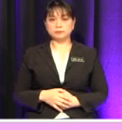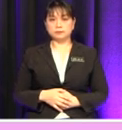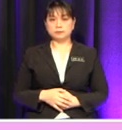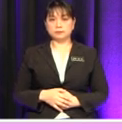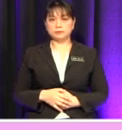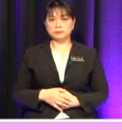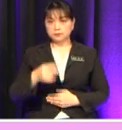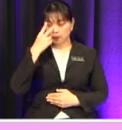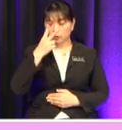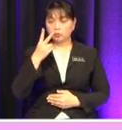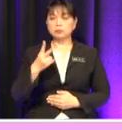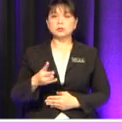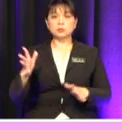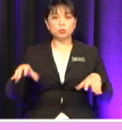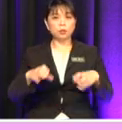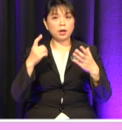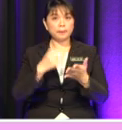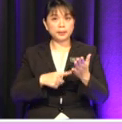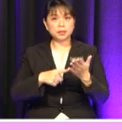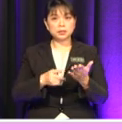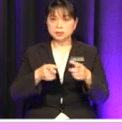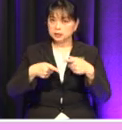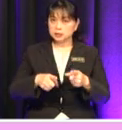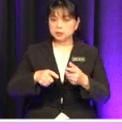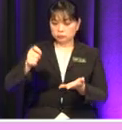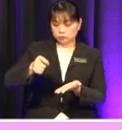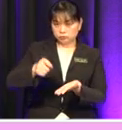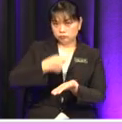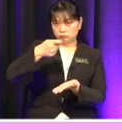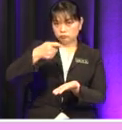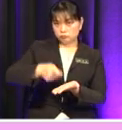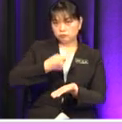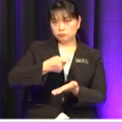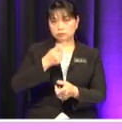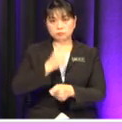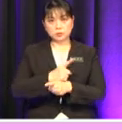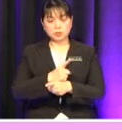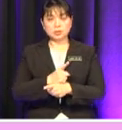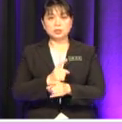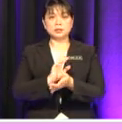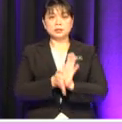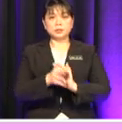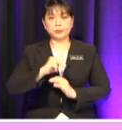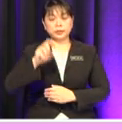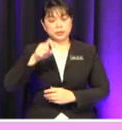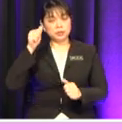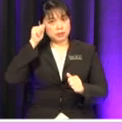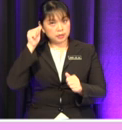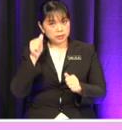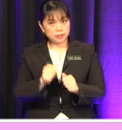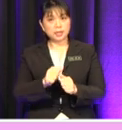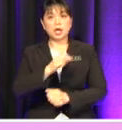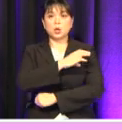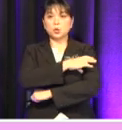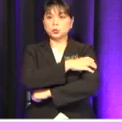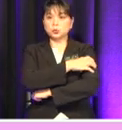memukul jadi untuk yang ini calon kena impas kembali Oke nama otot-otot utama yang terdapat